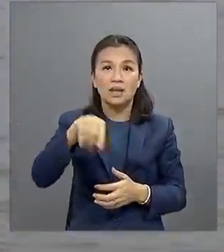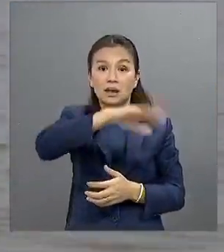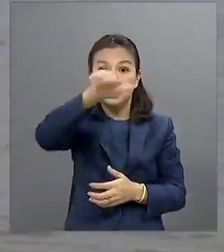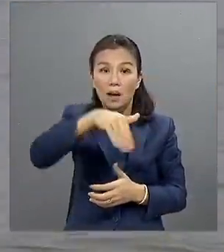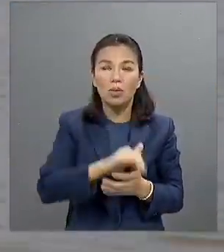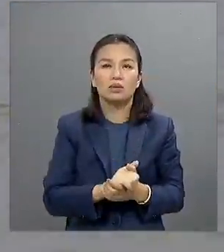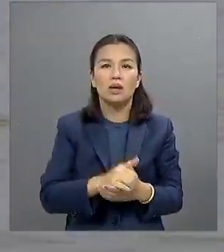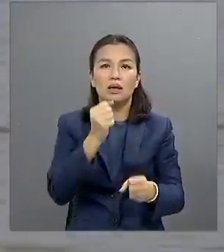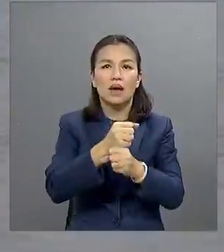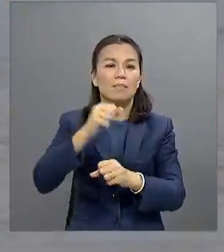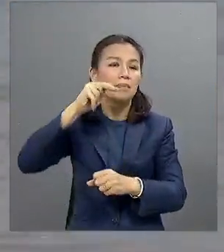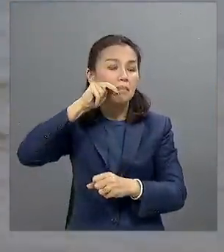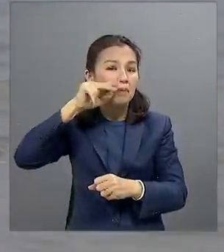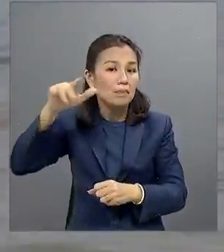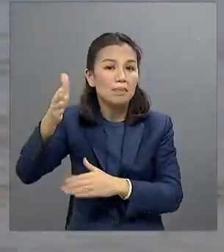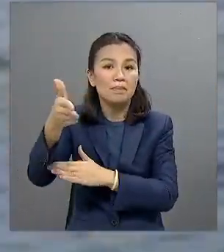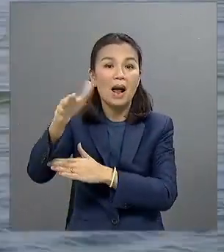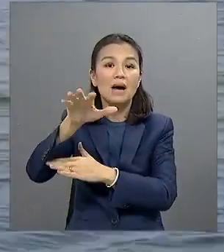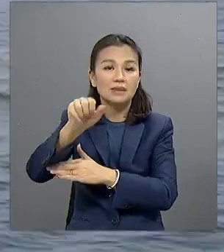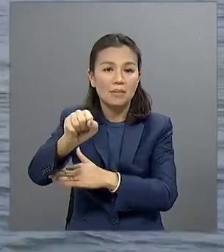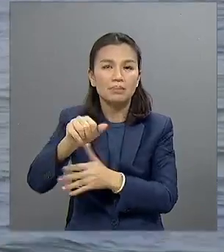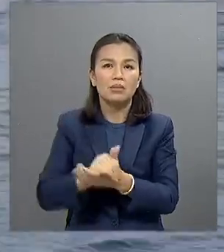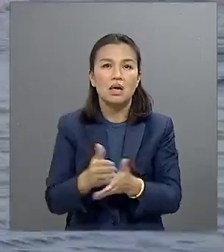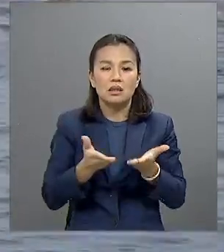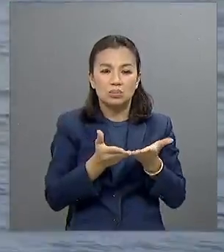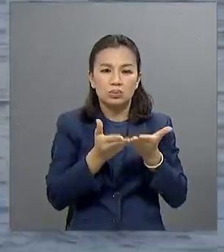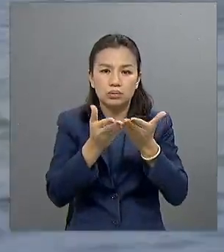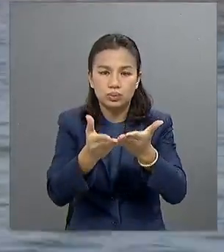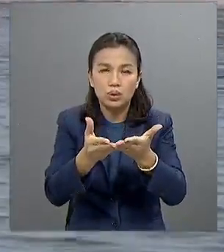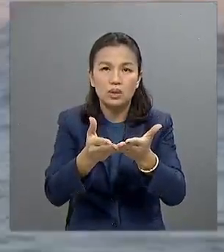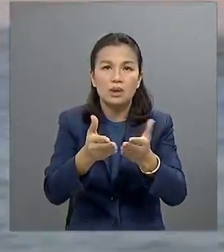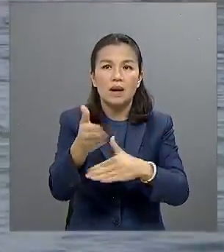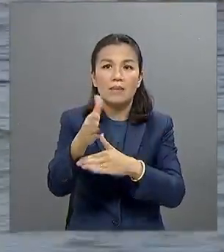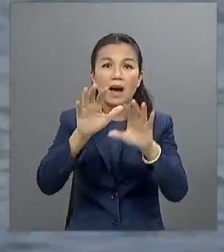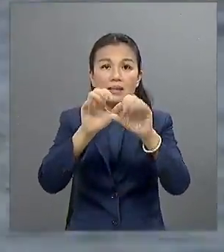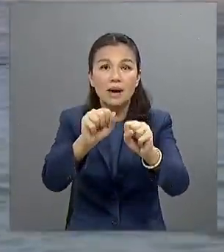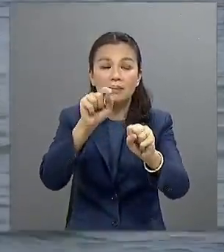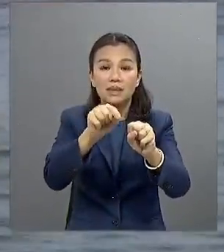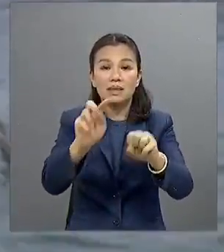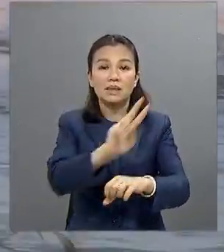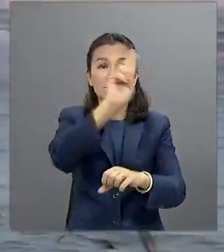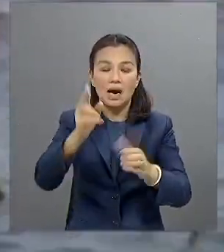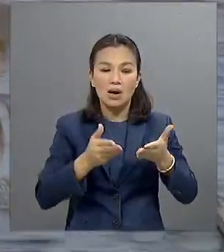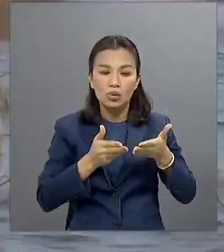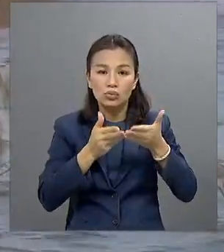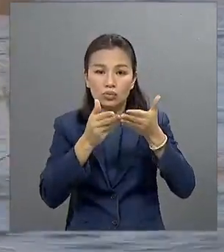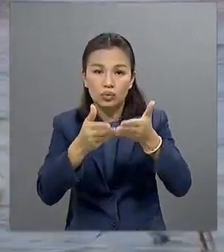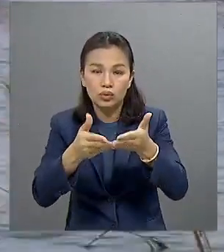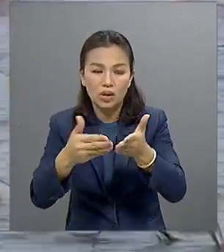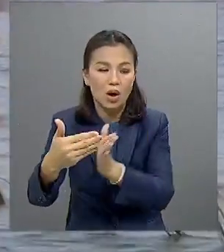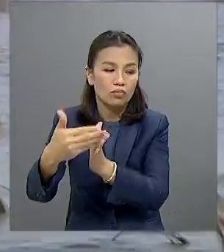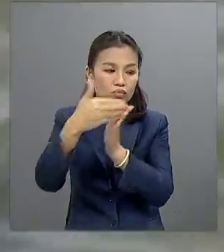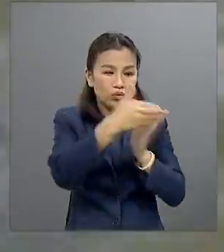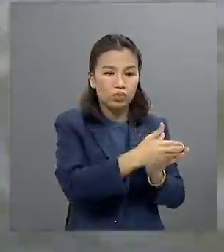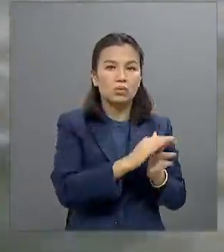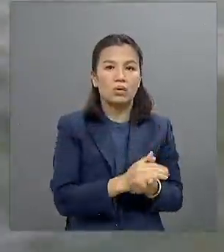รือท้องแบนออกหาสัตว์น้ำกันเนี่ยแหละค่ะโดยใช้เส้นทางนี้นะคะเข้าออกเรือกว่า100ลำเนี่ยแหละค่ะ 2-3 ปี